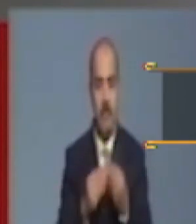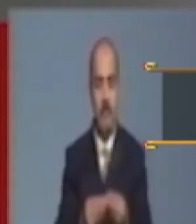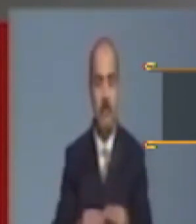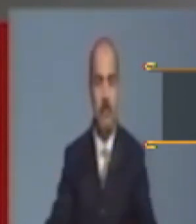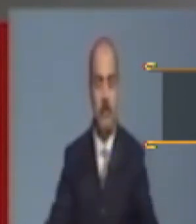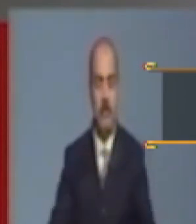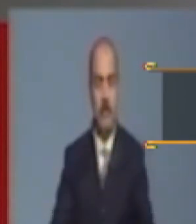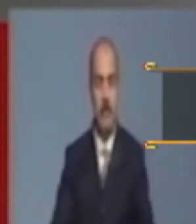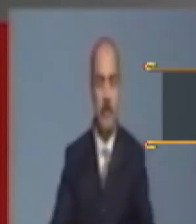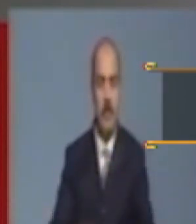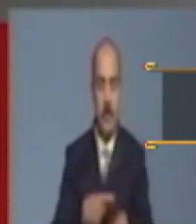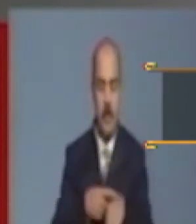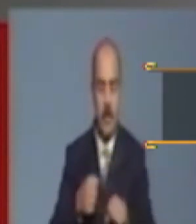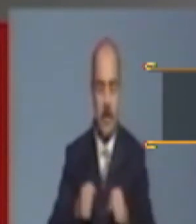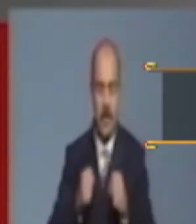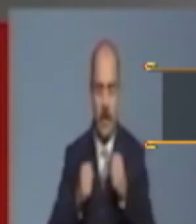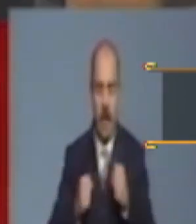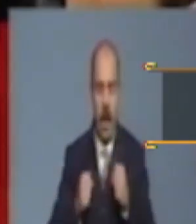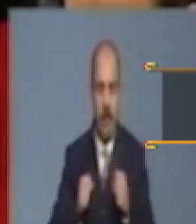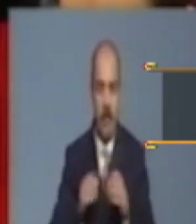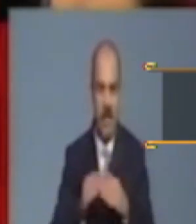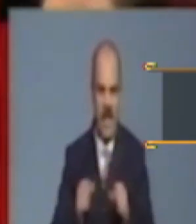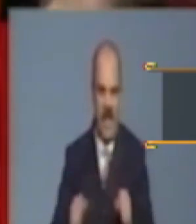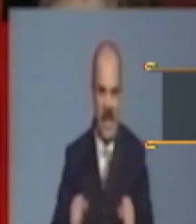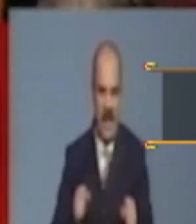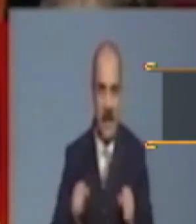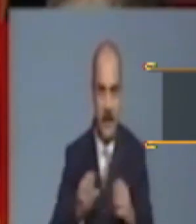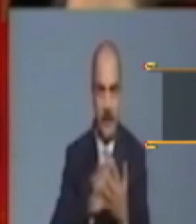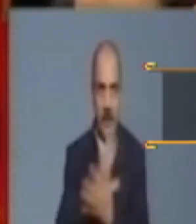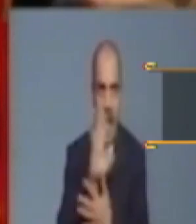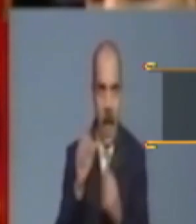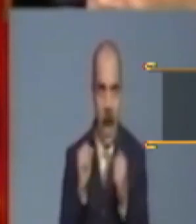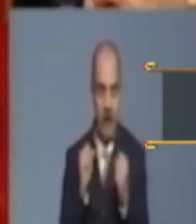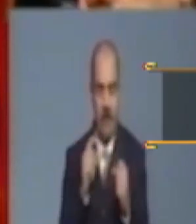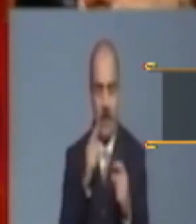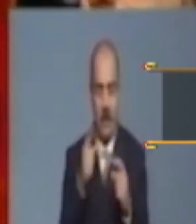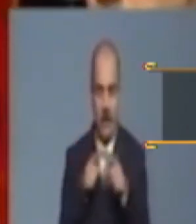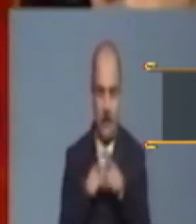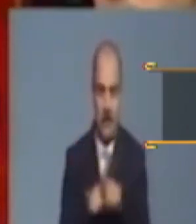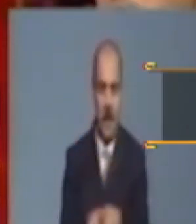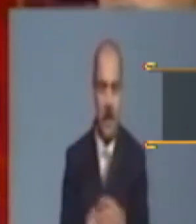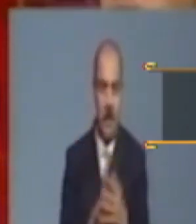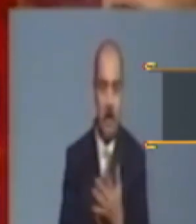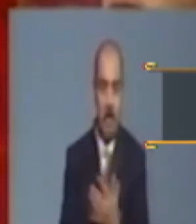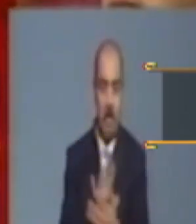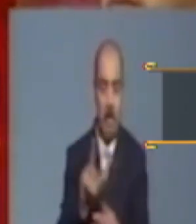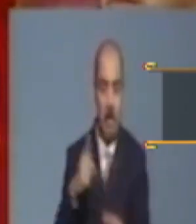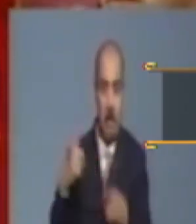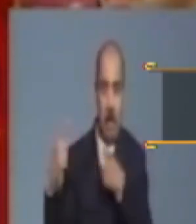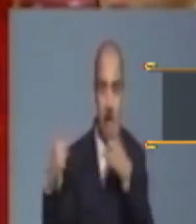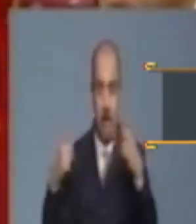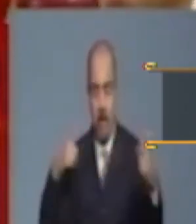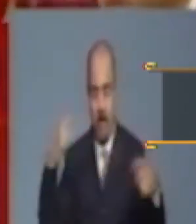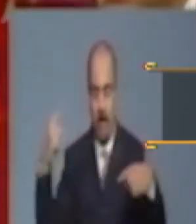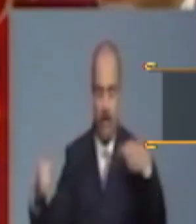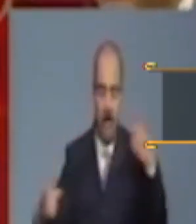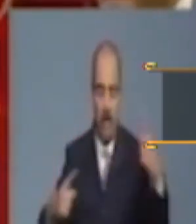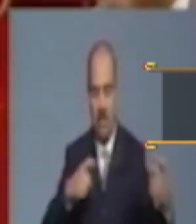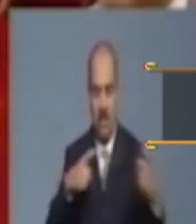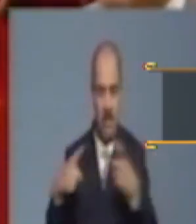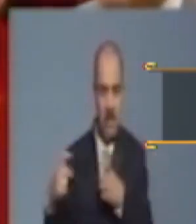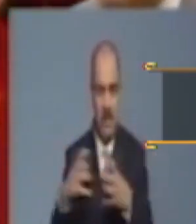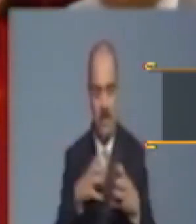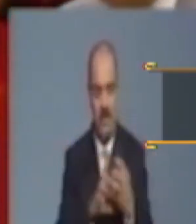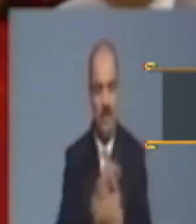في هذا التوقيت الدقيق الذي يتزامن مع ما يشهده العالم من صراعات